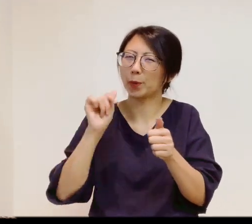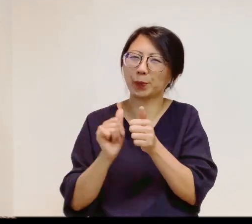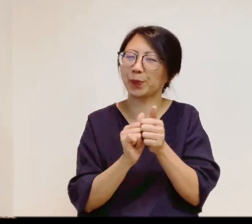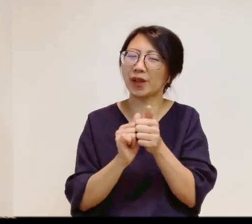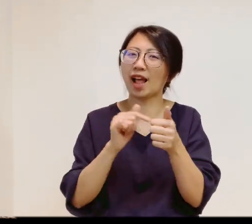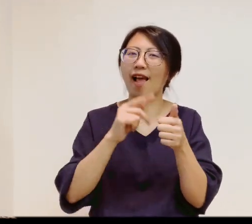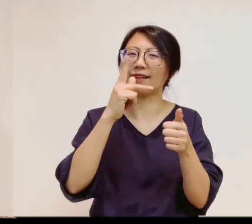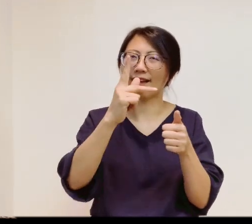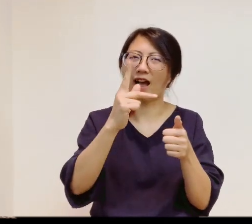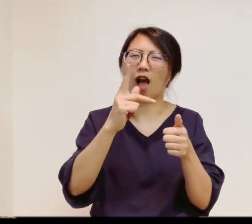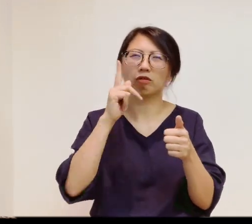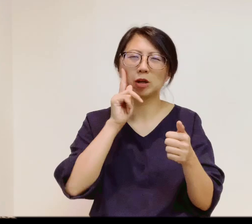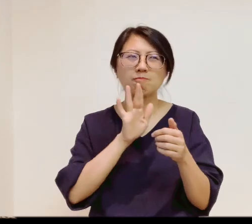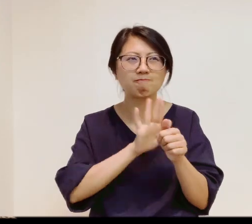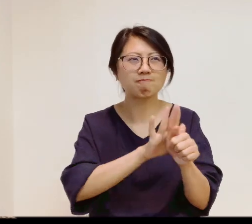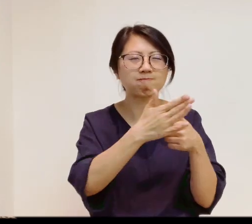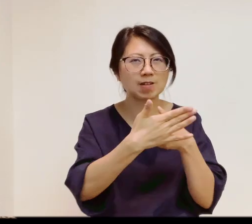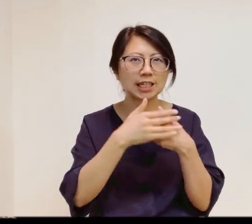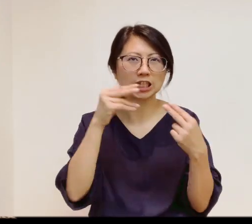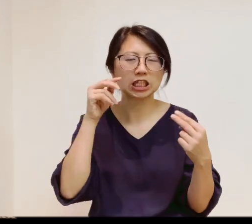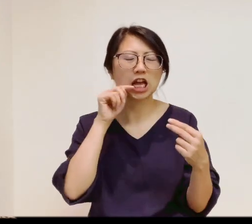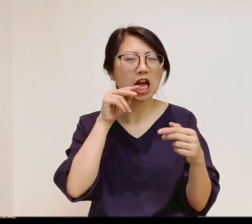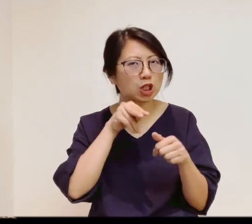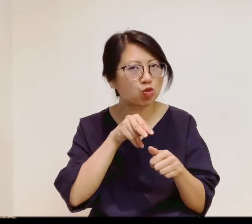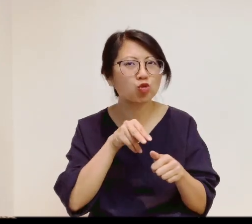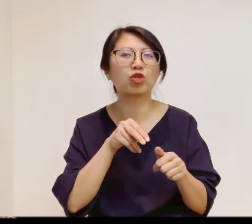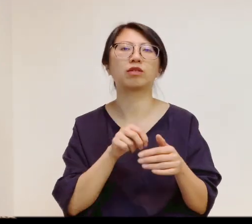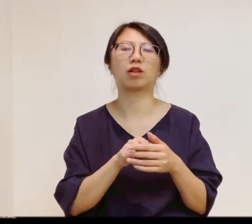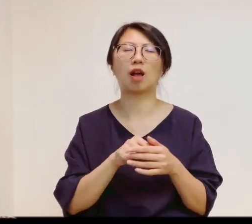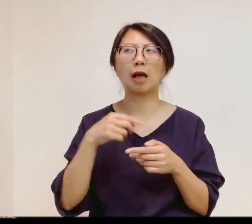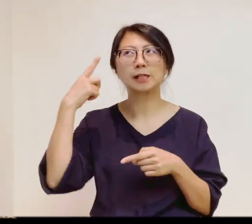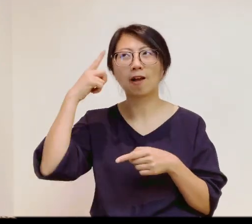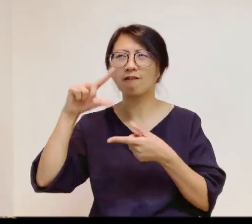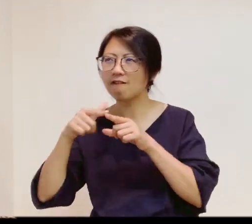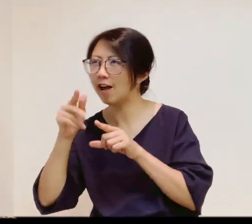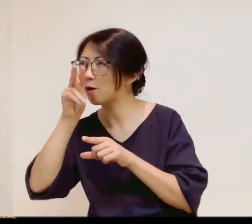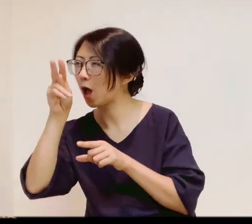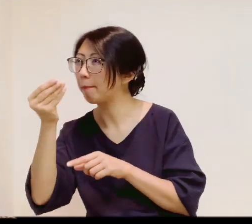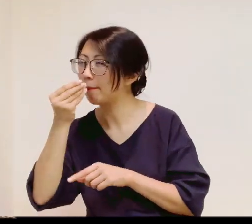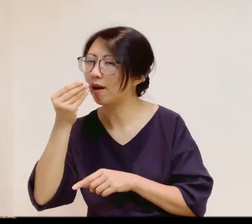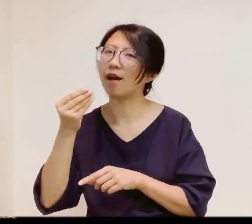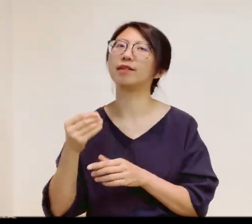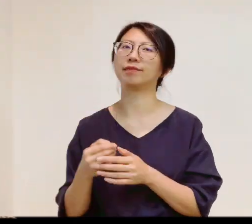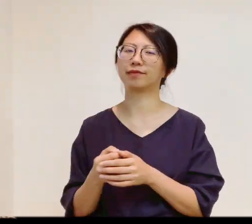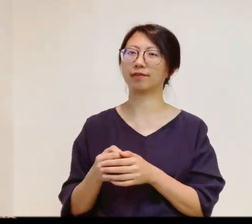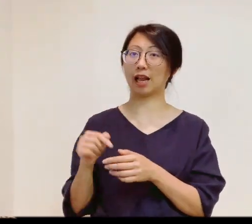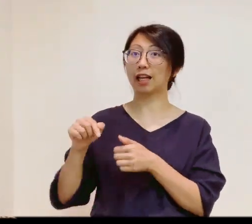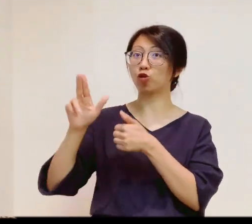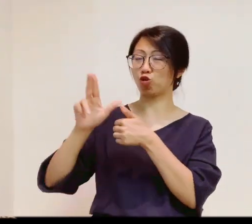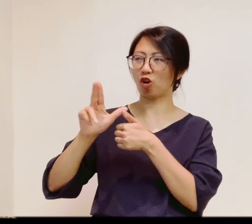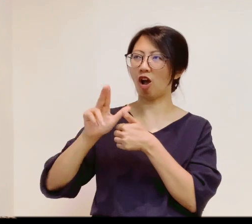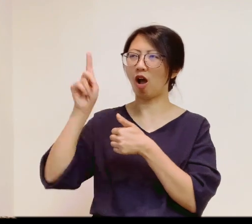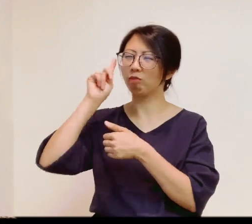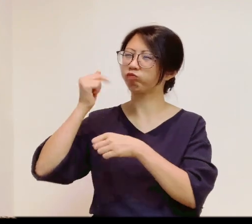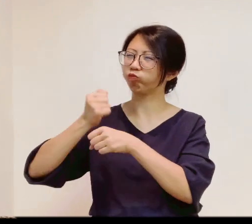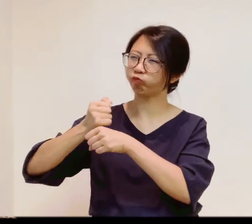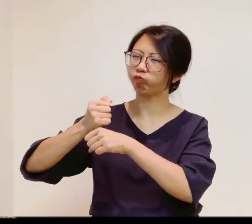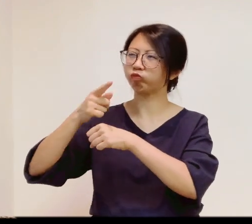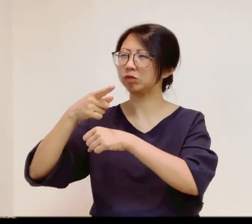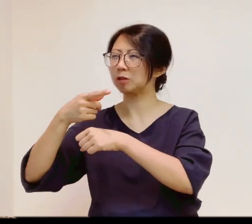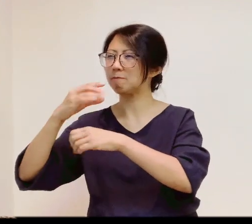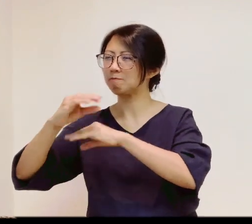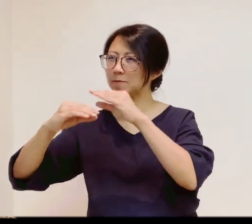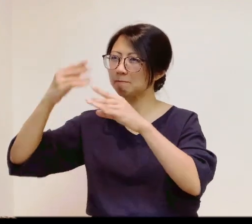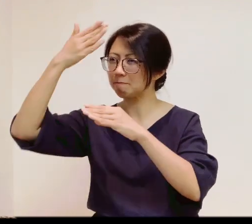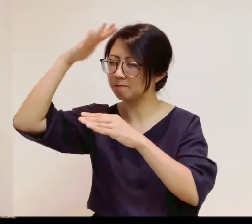要嘅。咁呢個 Kurt 咧，同佢可以話係即係互相照顧。佢哋都有好多個方法，有時候咧可以揾多少少食物嘅。舉個例